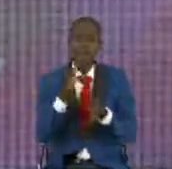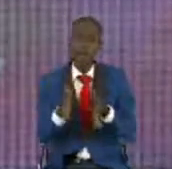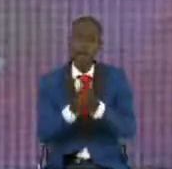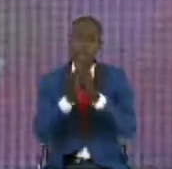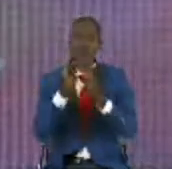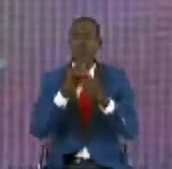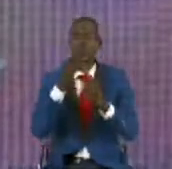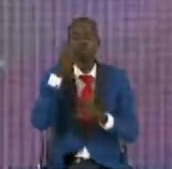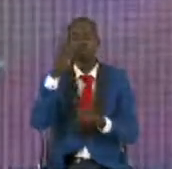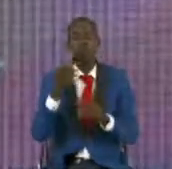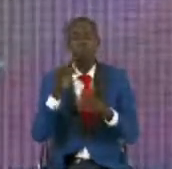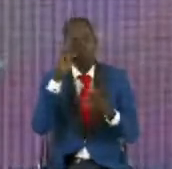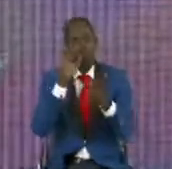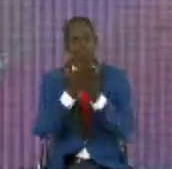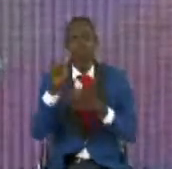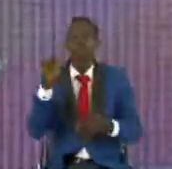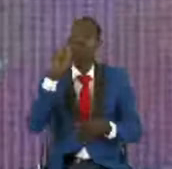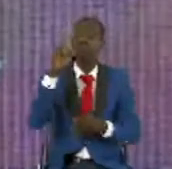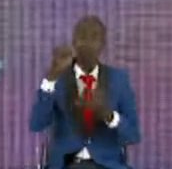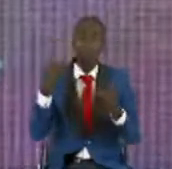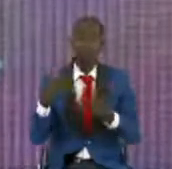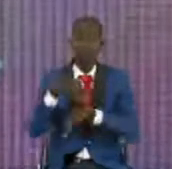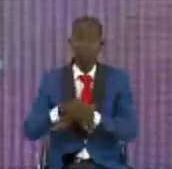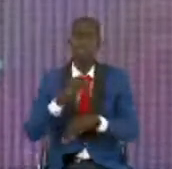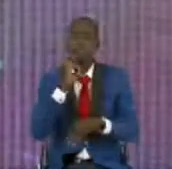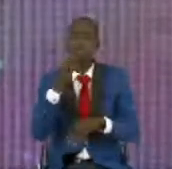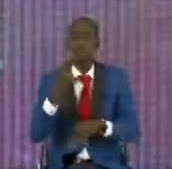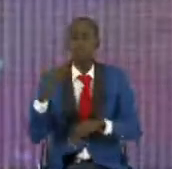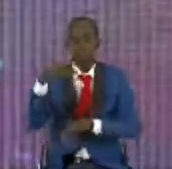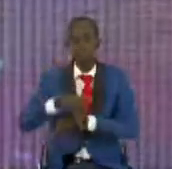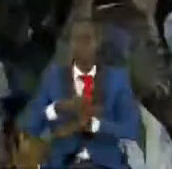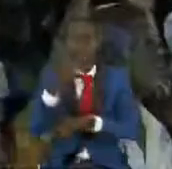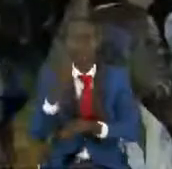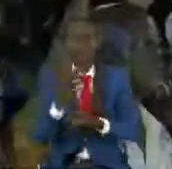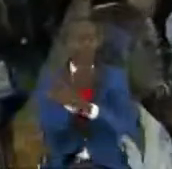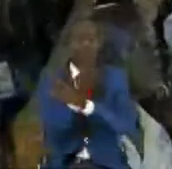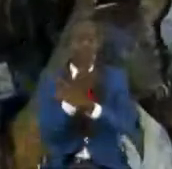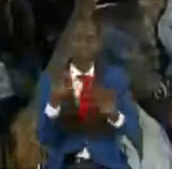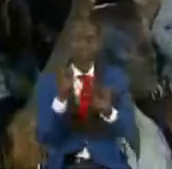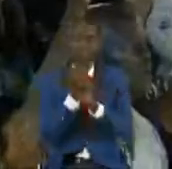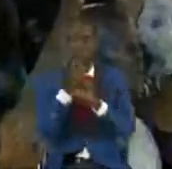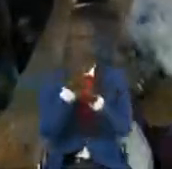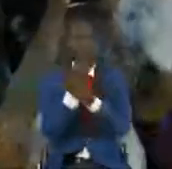part. Il croit en toi ce soir. C'est une soirée de rédemption pour chacun.